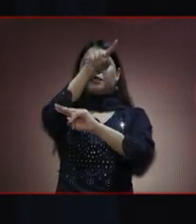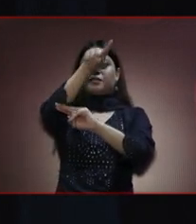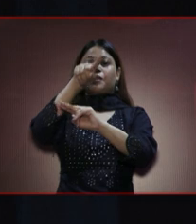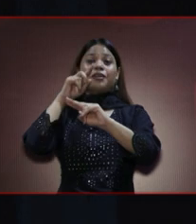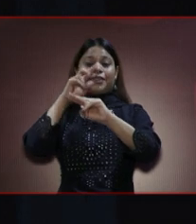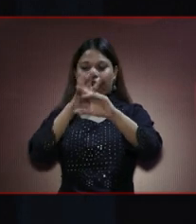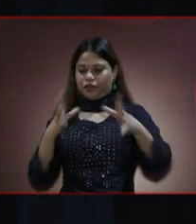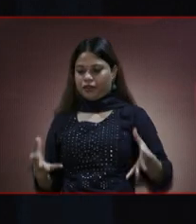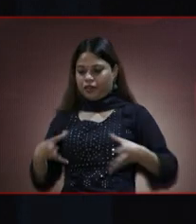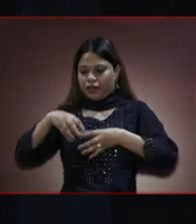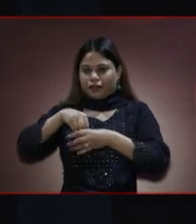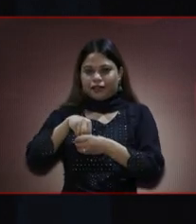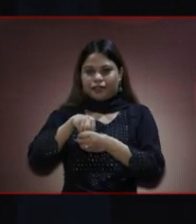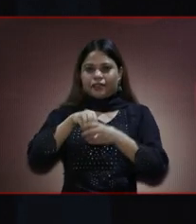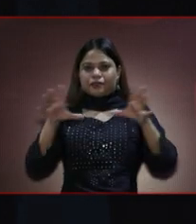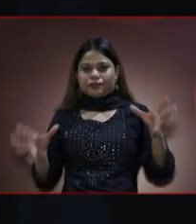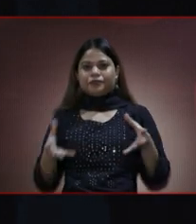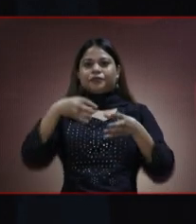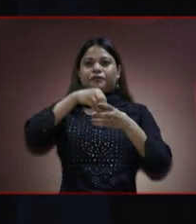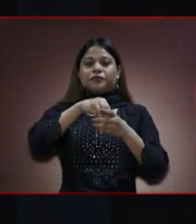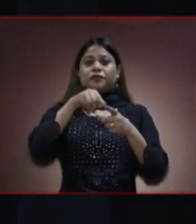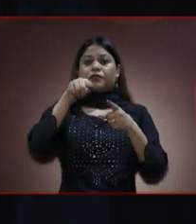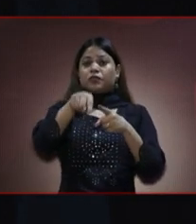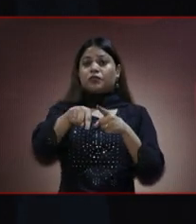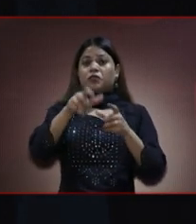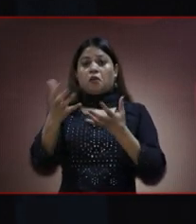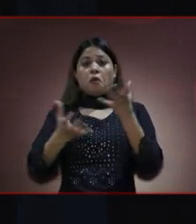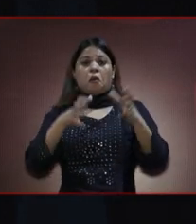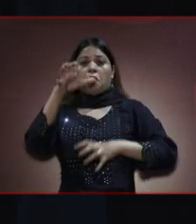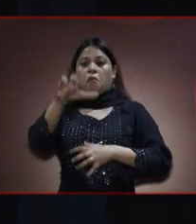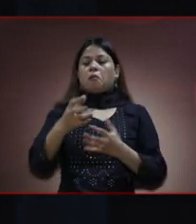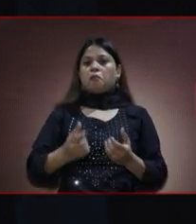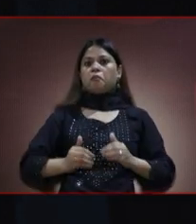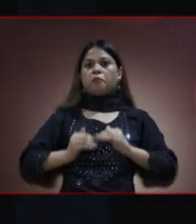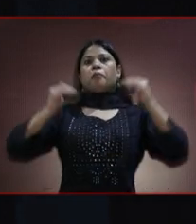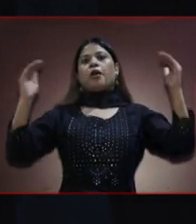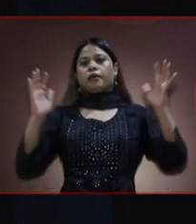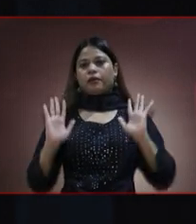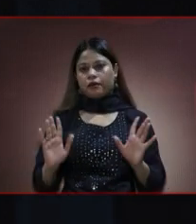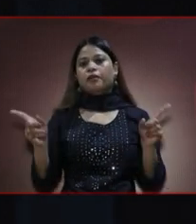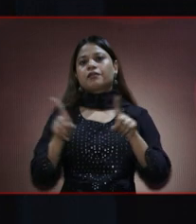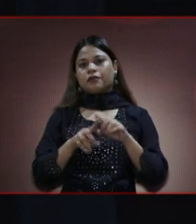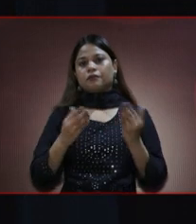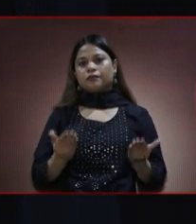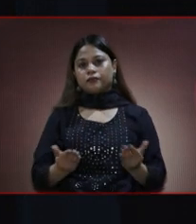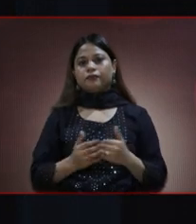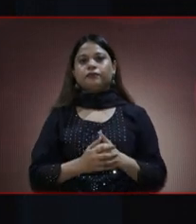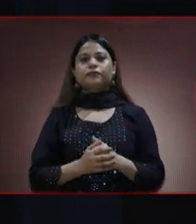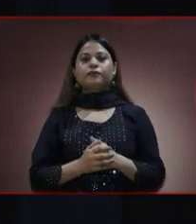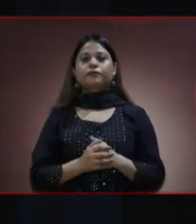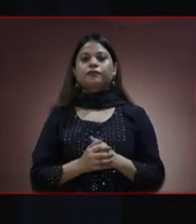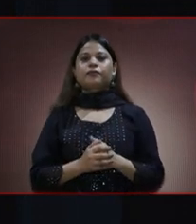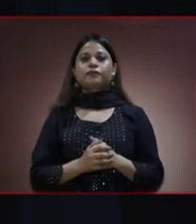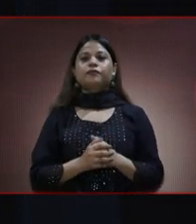रखेंगे तो यू विल फाइंड अ मच लार्जर मार्केट फॉर योरसेल्फ। एंड हाउ लार्ज इज दिस मार्केट, आप